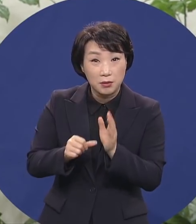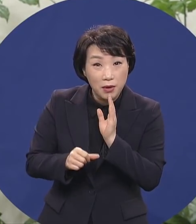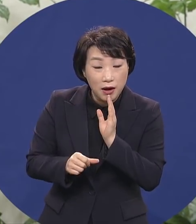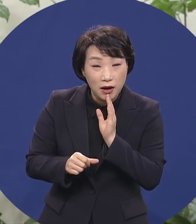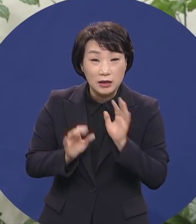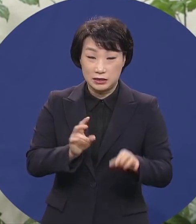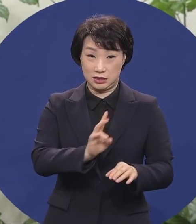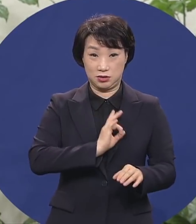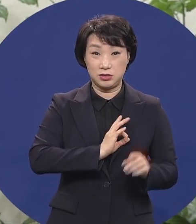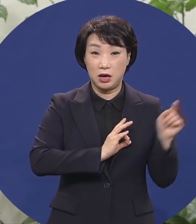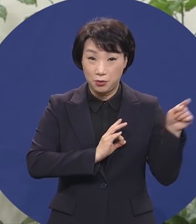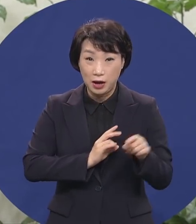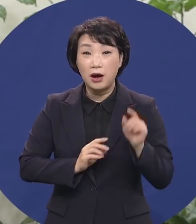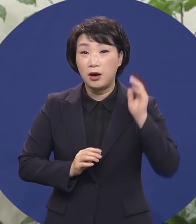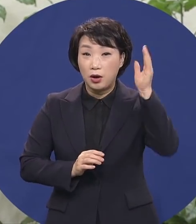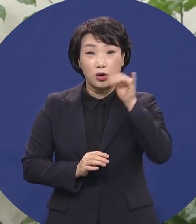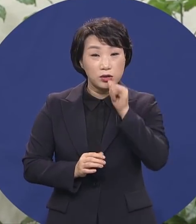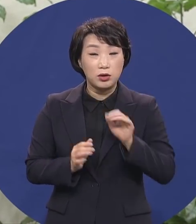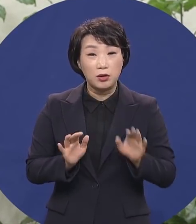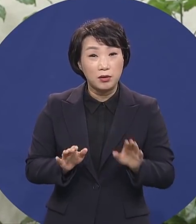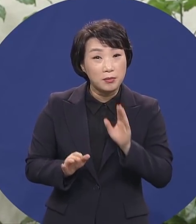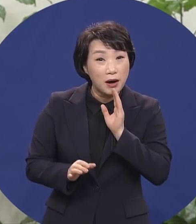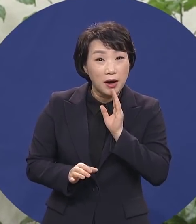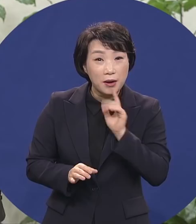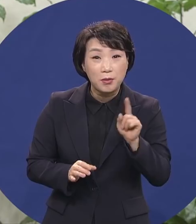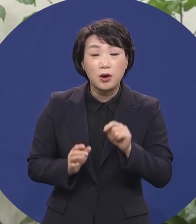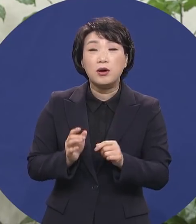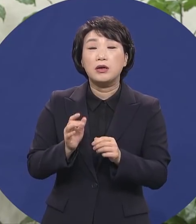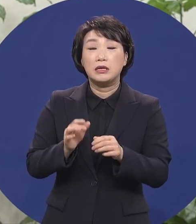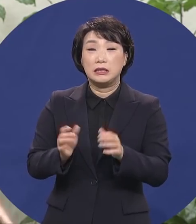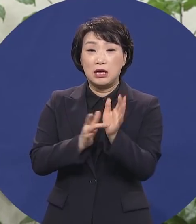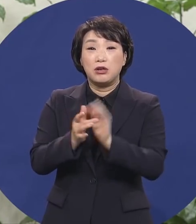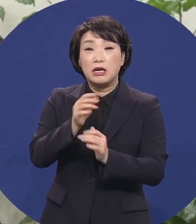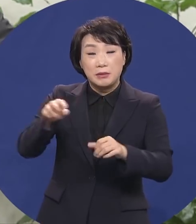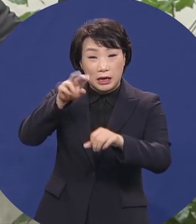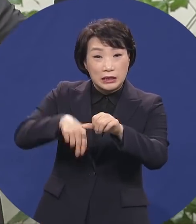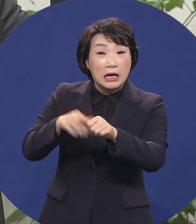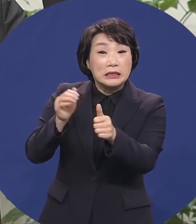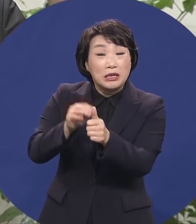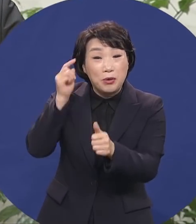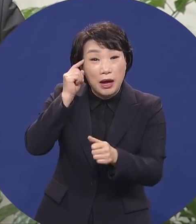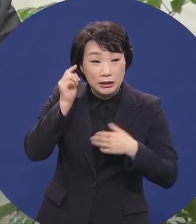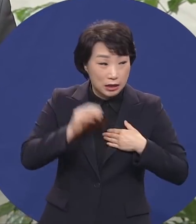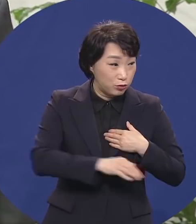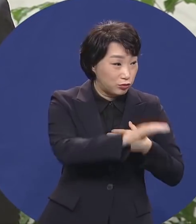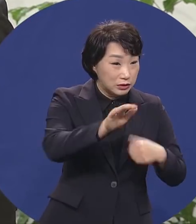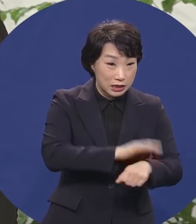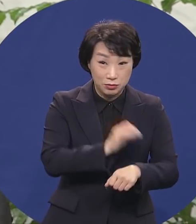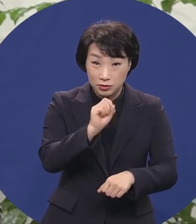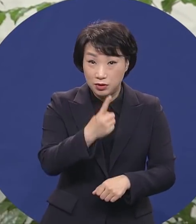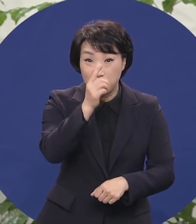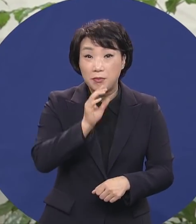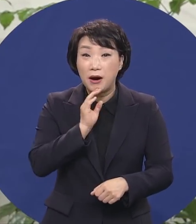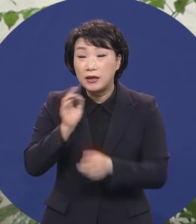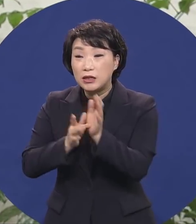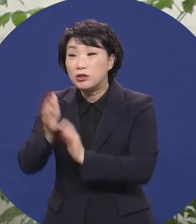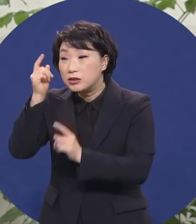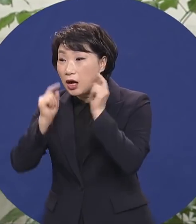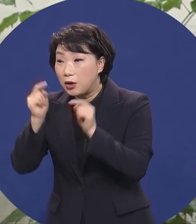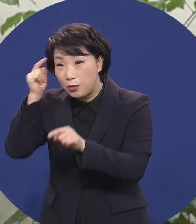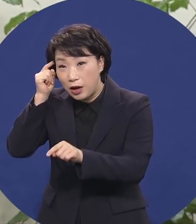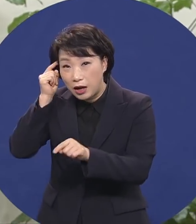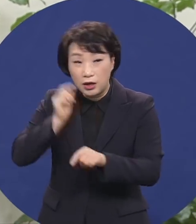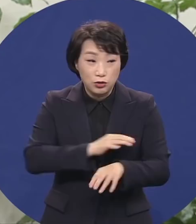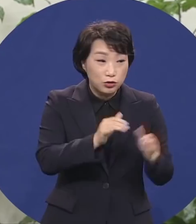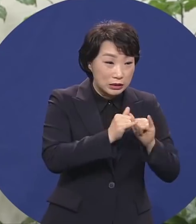비록 선지자가 말했지만 그가 찔림은 우리의 허물을 인하며 그가 상함은 우리 죄악을 인함이라.